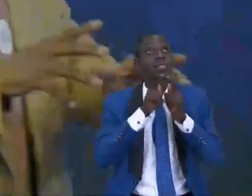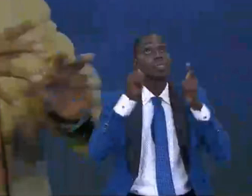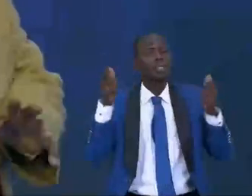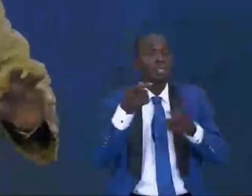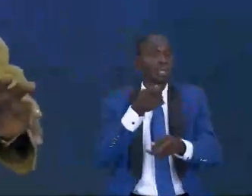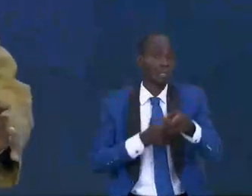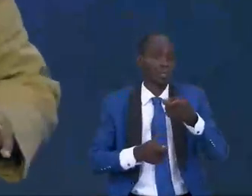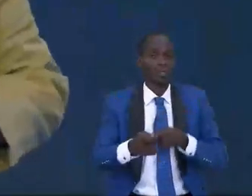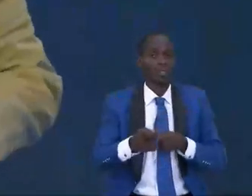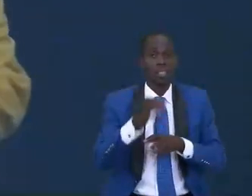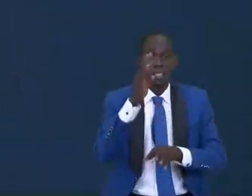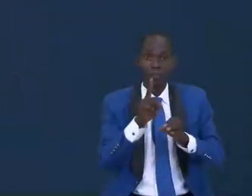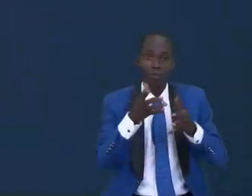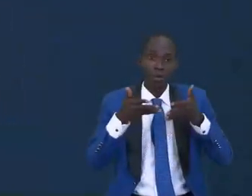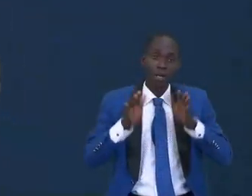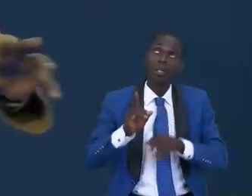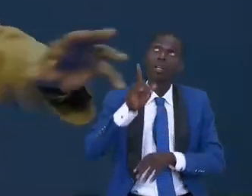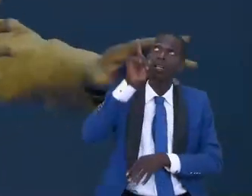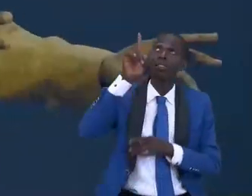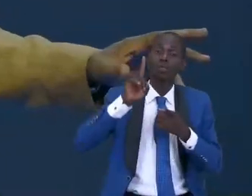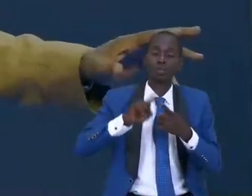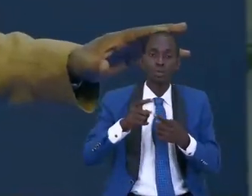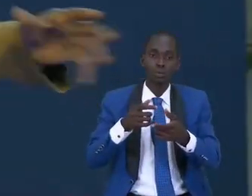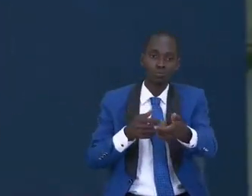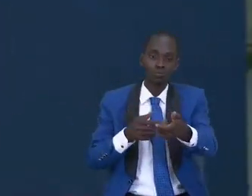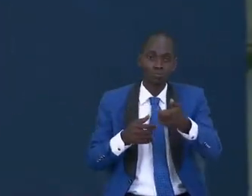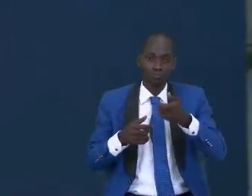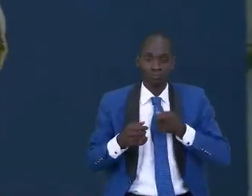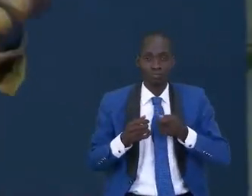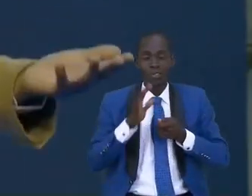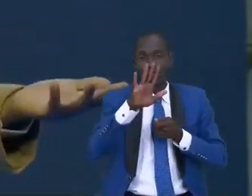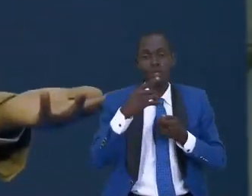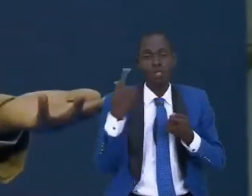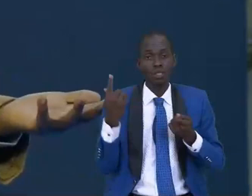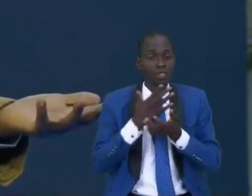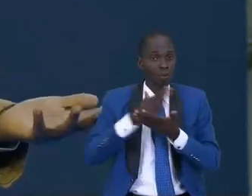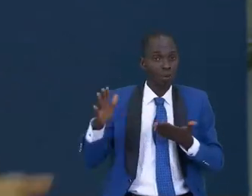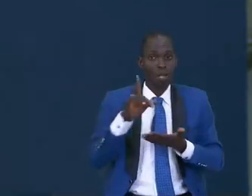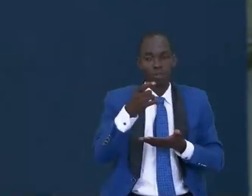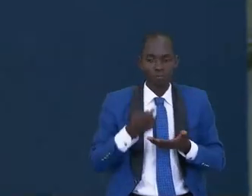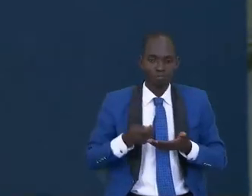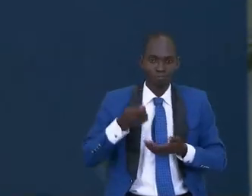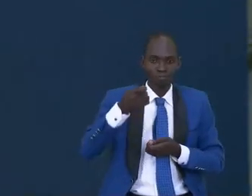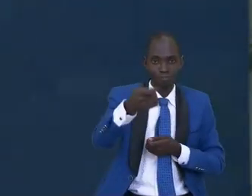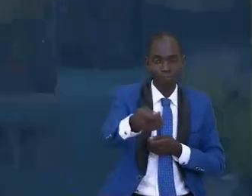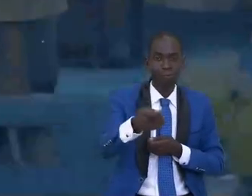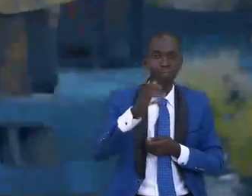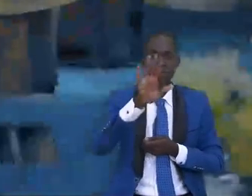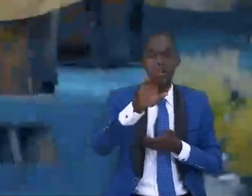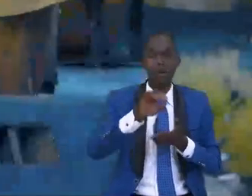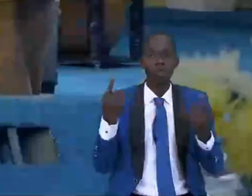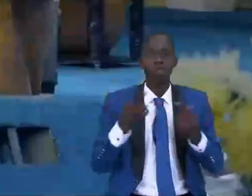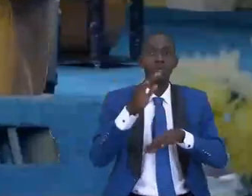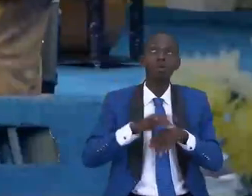échange. Si tu lui permets d'ôter tes péchés et que tu lui remettes